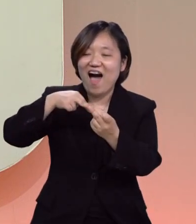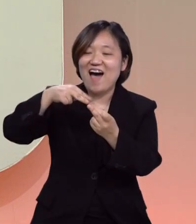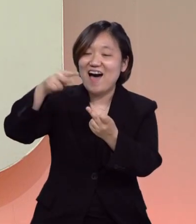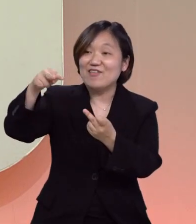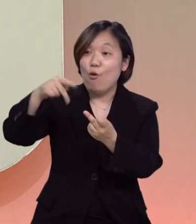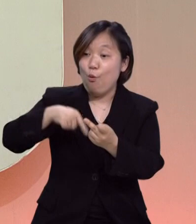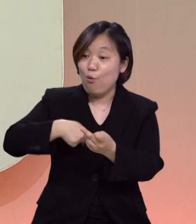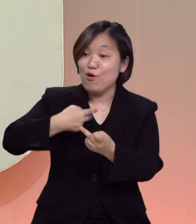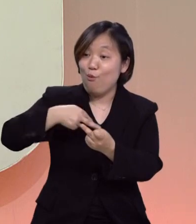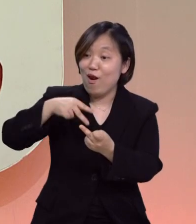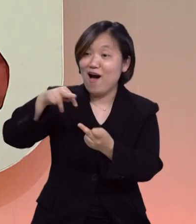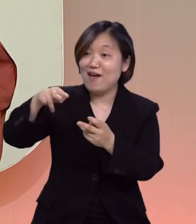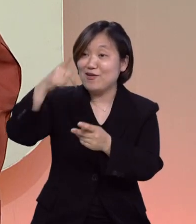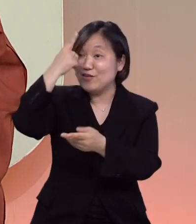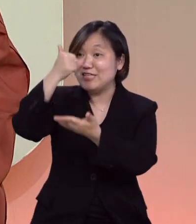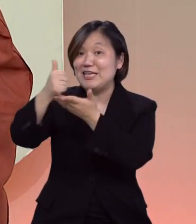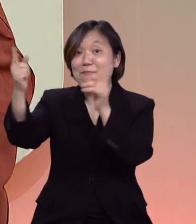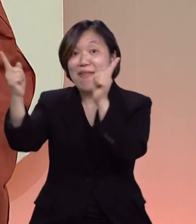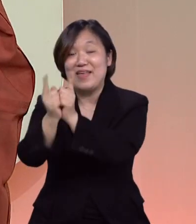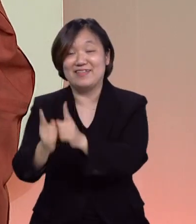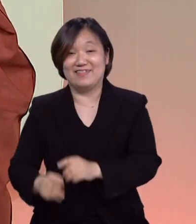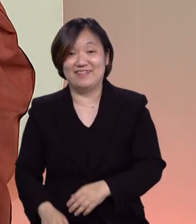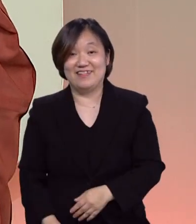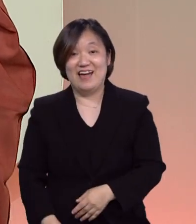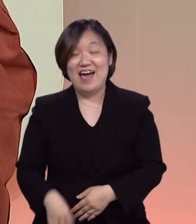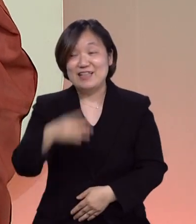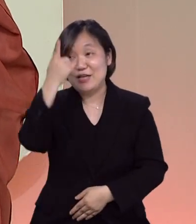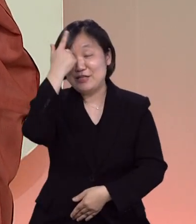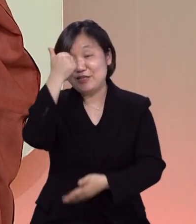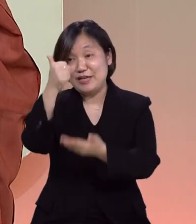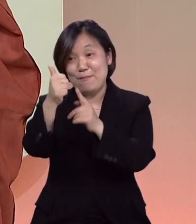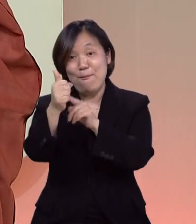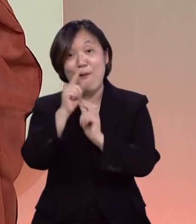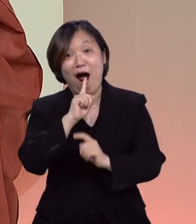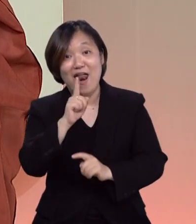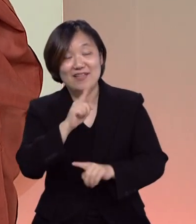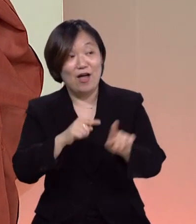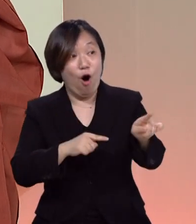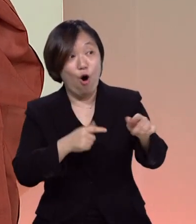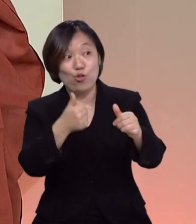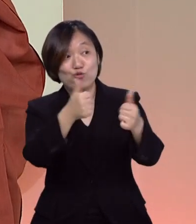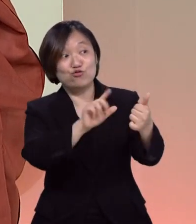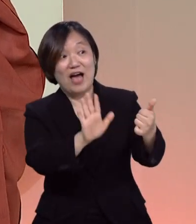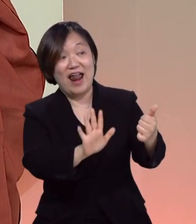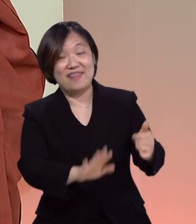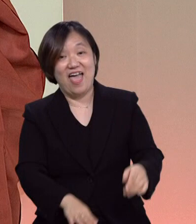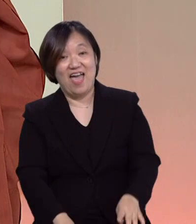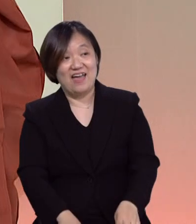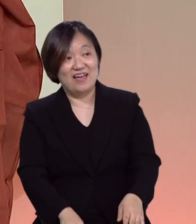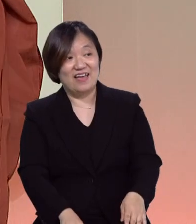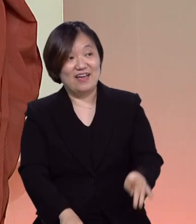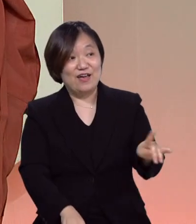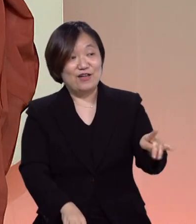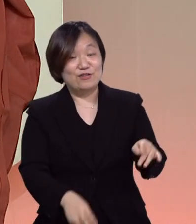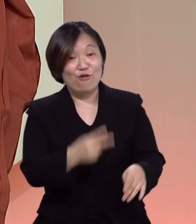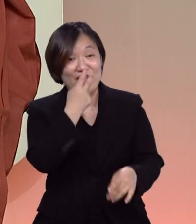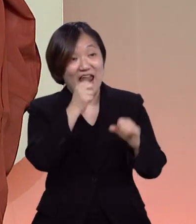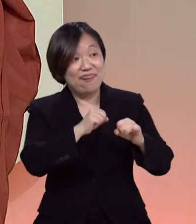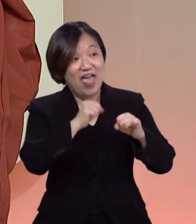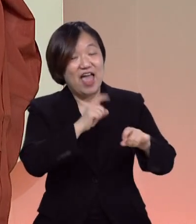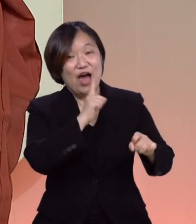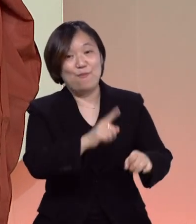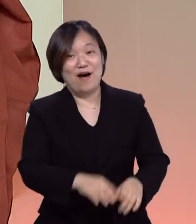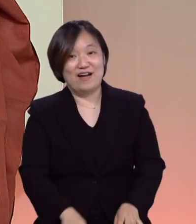말씀에 안 죽었네 니 안 죽었네 이러시더래 막 놀리시더래요 그러니까 아마 기뻐서겠죠 아유